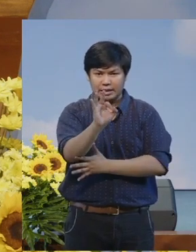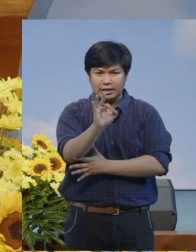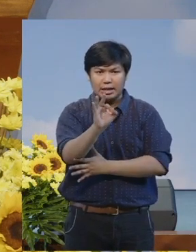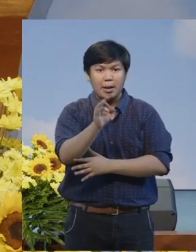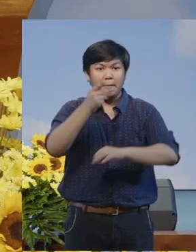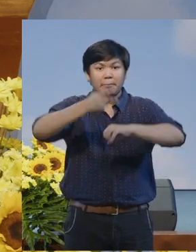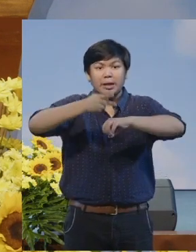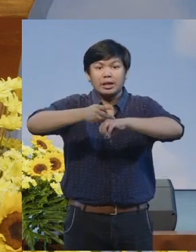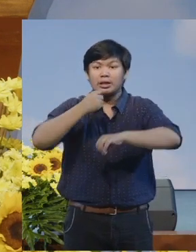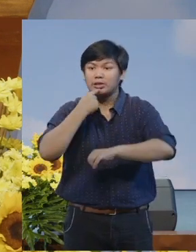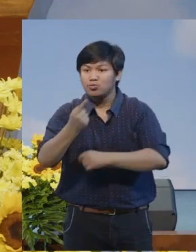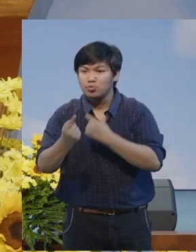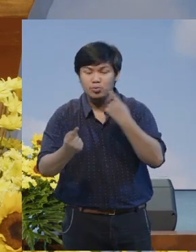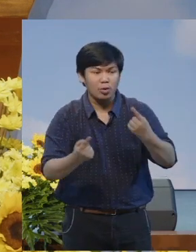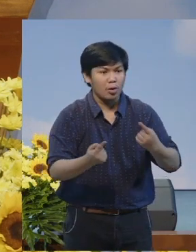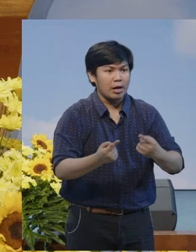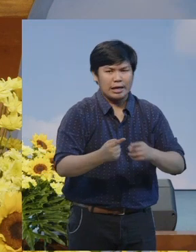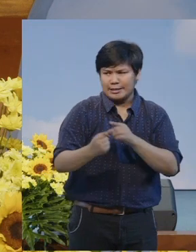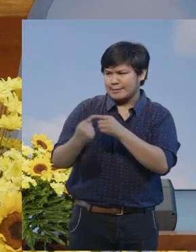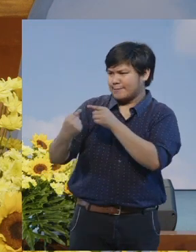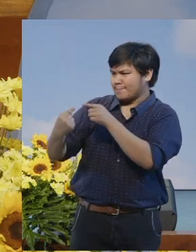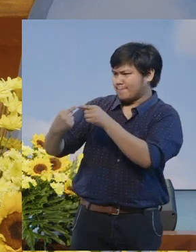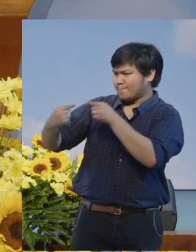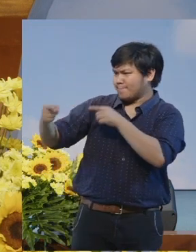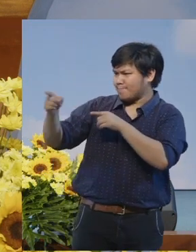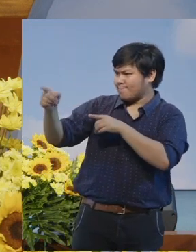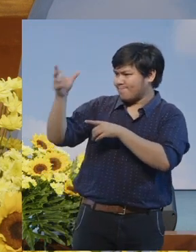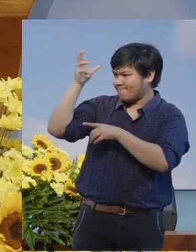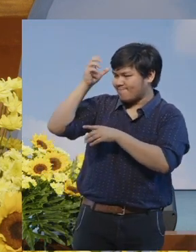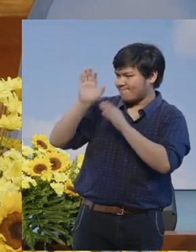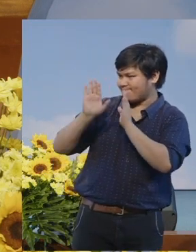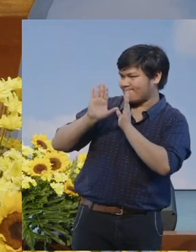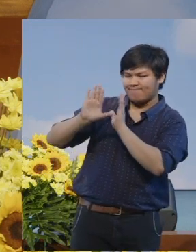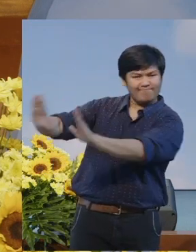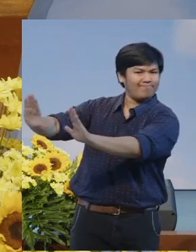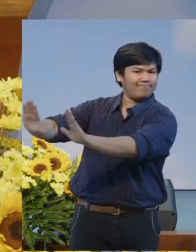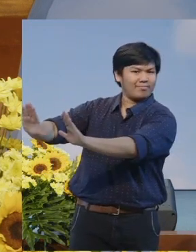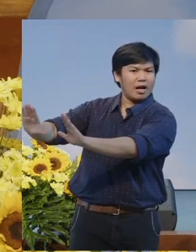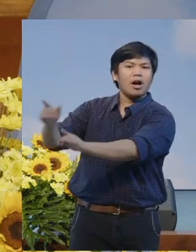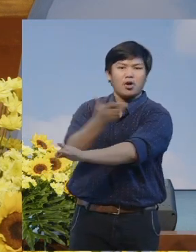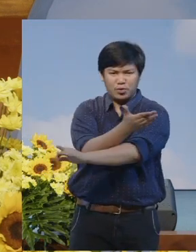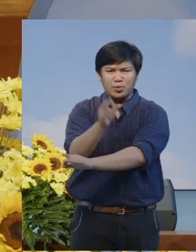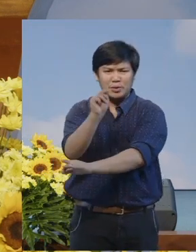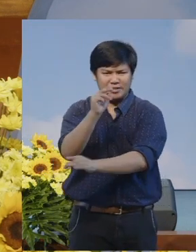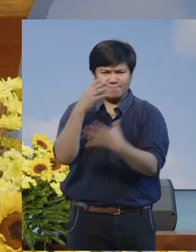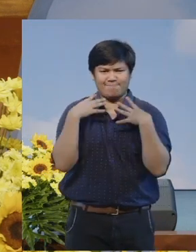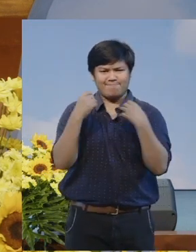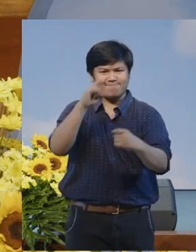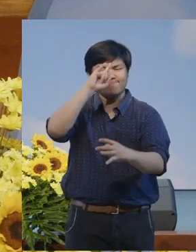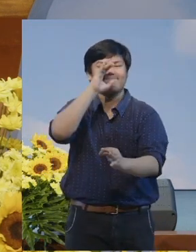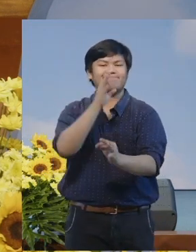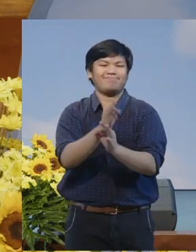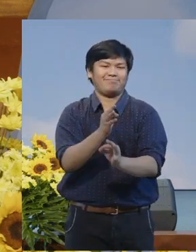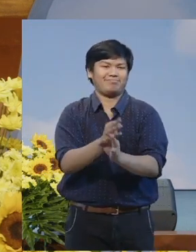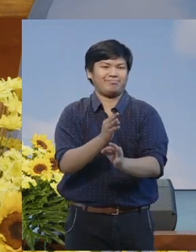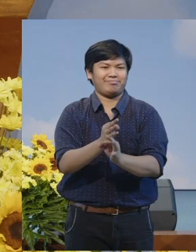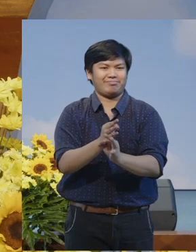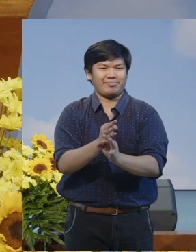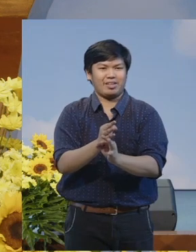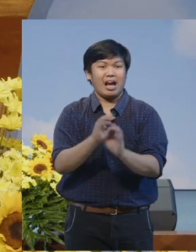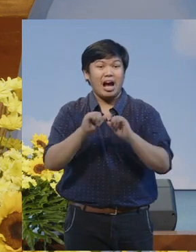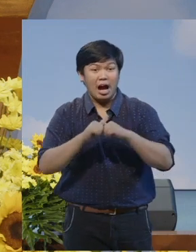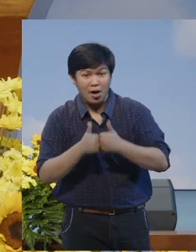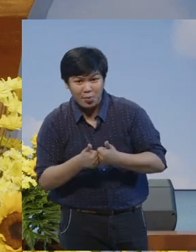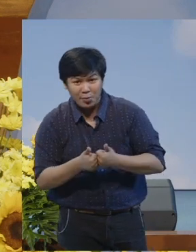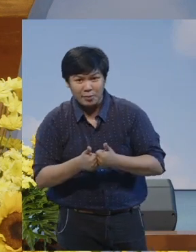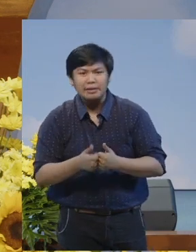sabi ni Pedro, resist him firm in your faith. Ganyan po tayo makakalaban sa gawain ng demonyo.